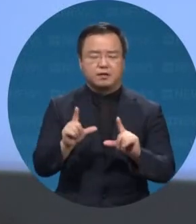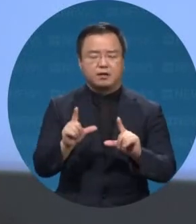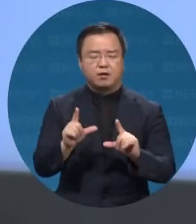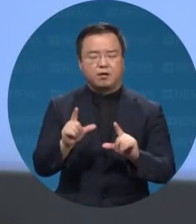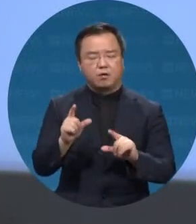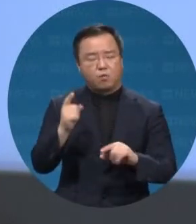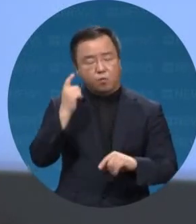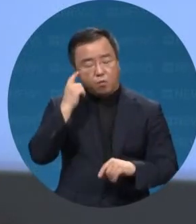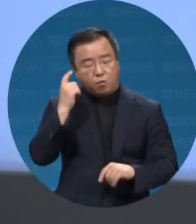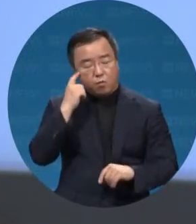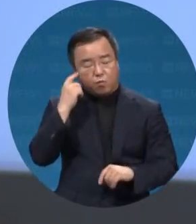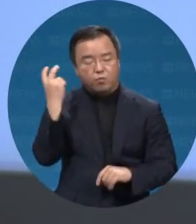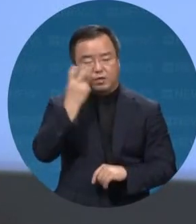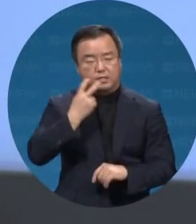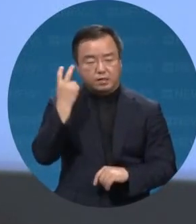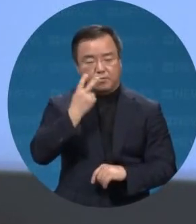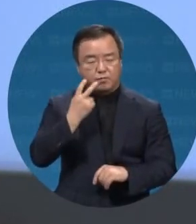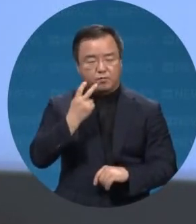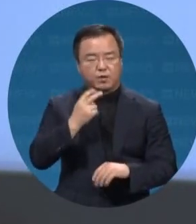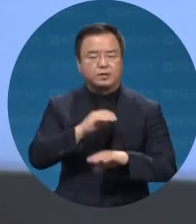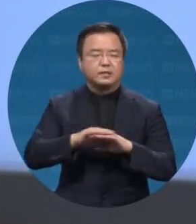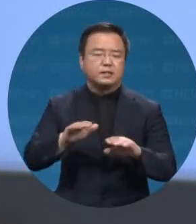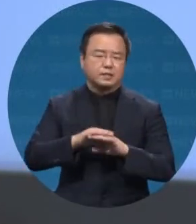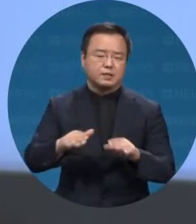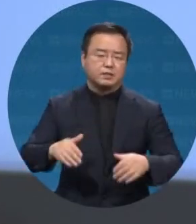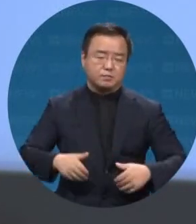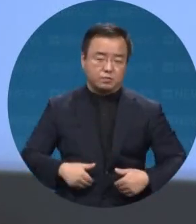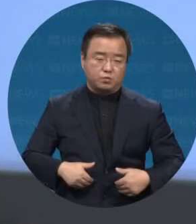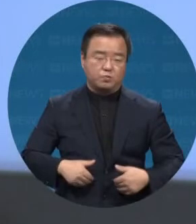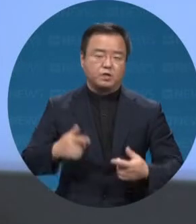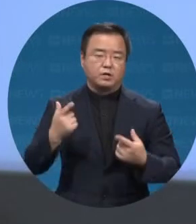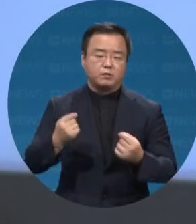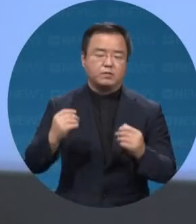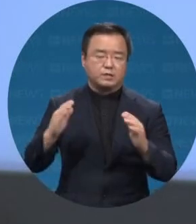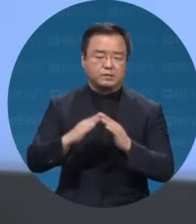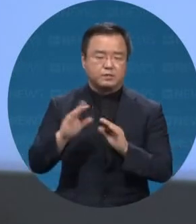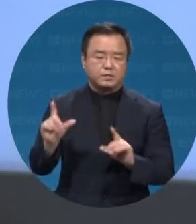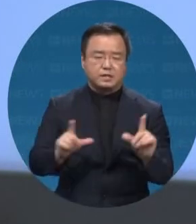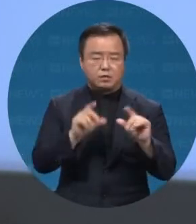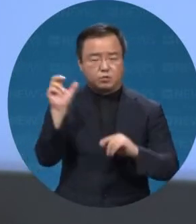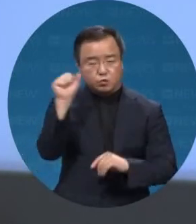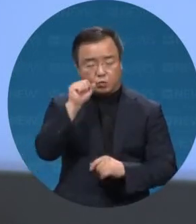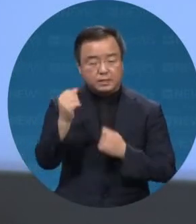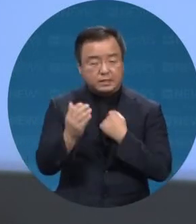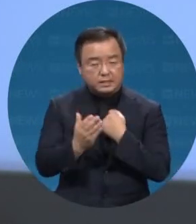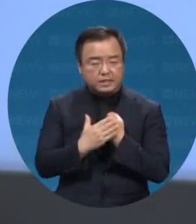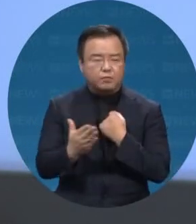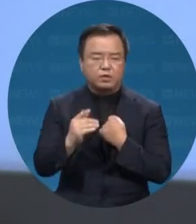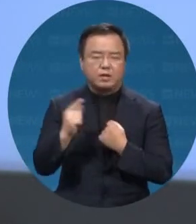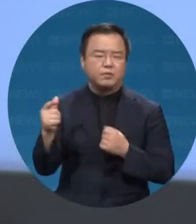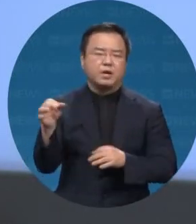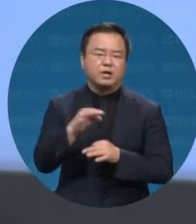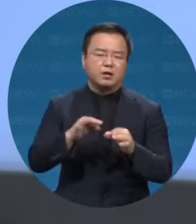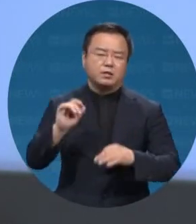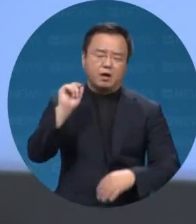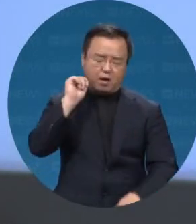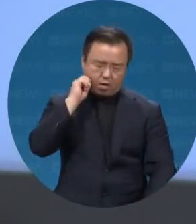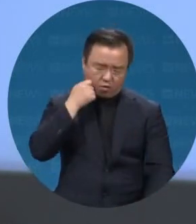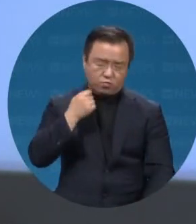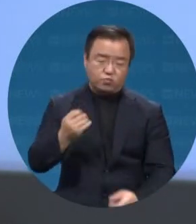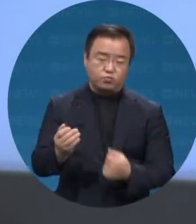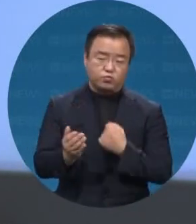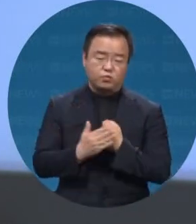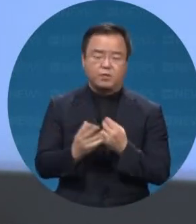그 파악을 해서 대책을 만들어야 될 거 같은데요 이런 집들이 살만해서 사는게 아니라 경제적인 여유가 없어서 어쩔 수